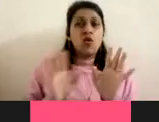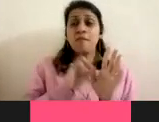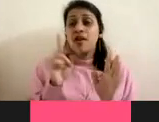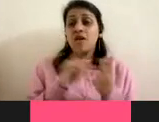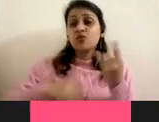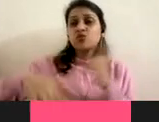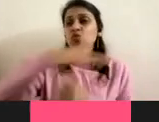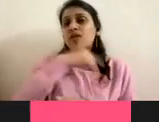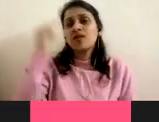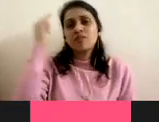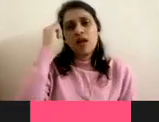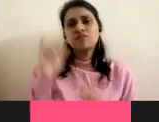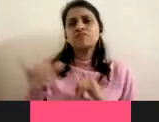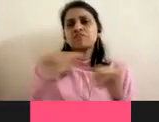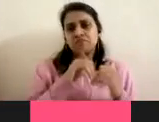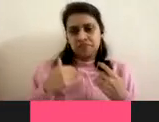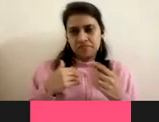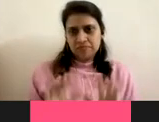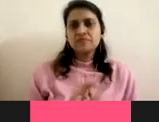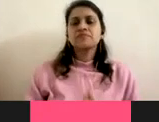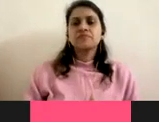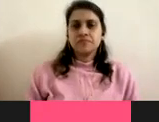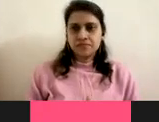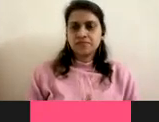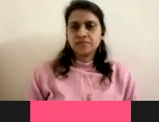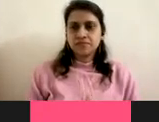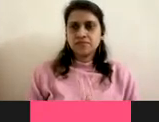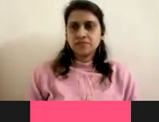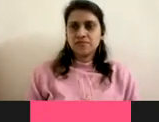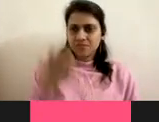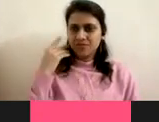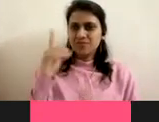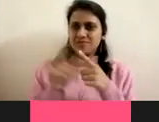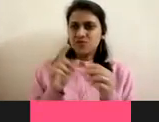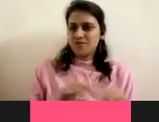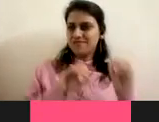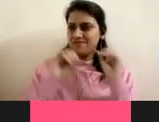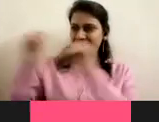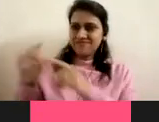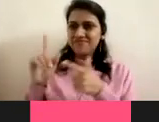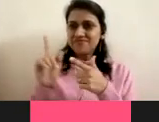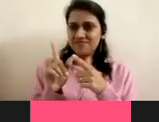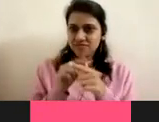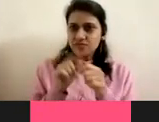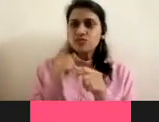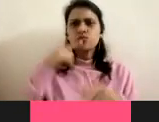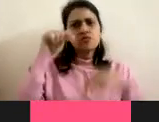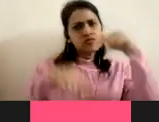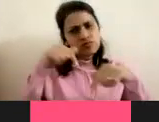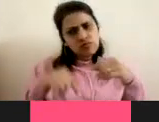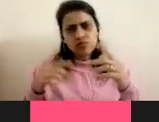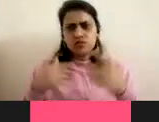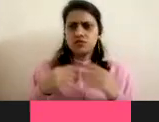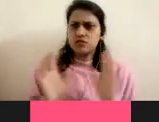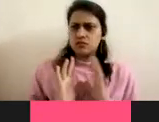सोच हमारा सोच है मतलब है. उसको जब पहुंचा था उन्होंने बोला कि हम लोग पहले तो बोला कि हम लोकोमोटर डिसेबिलिटी मोबिलिटी ही